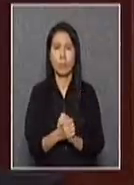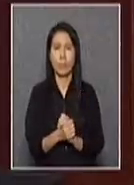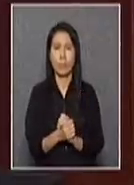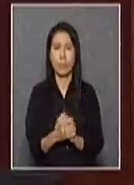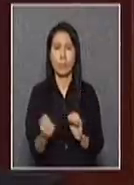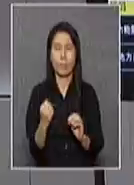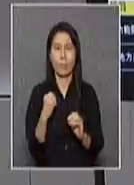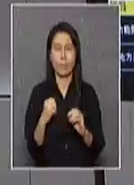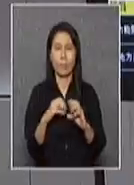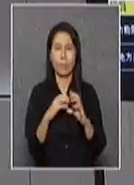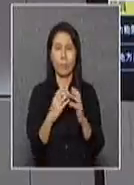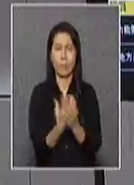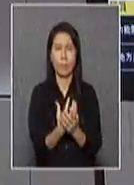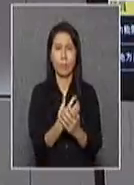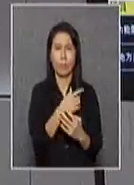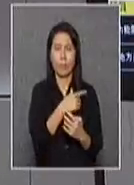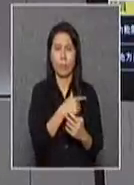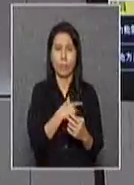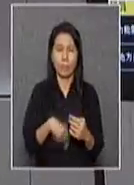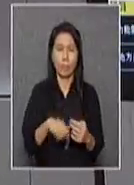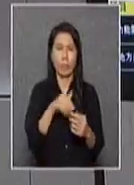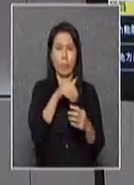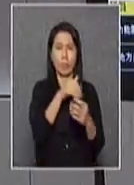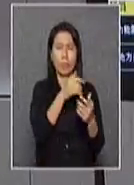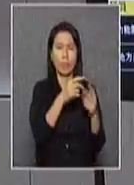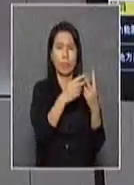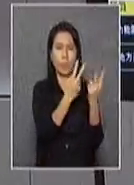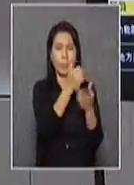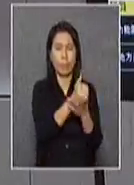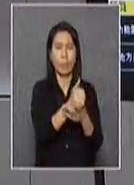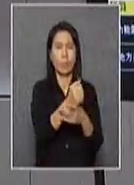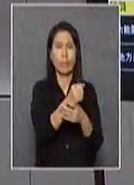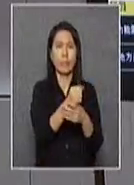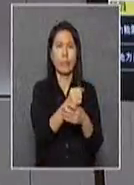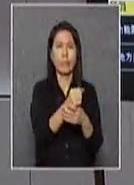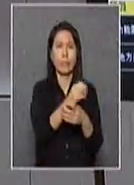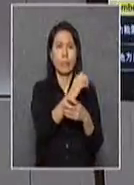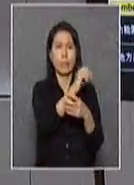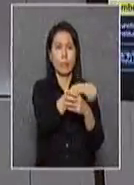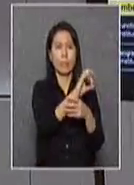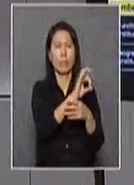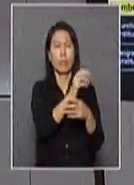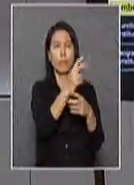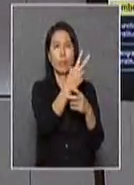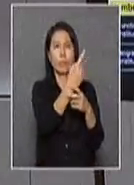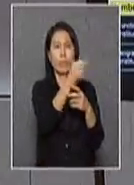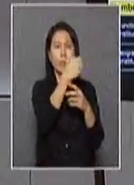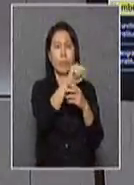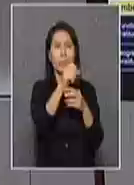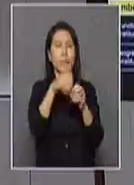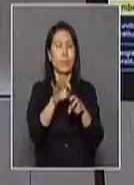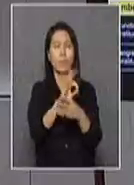表決結果：功能團體選舉產生的議員22位出席，冇人贊成，21位反對，冇人棄